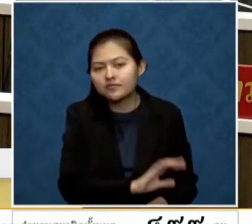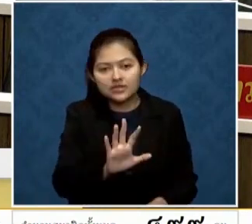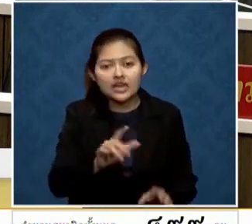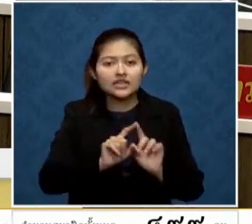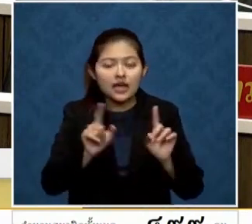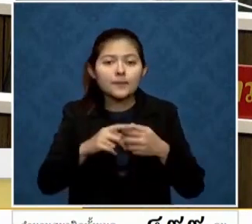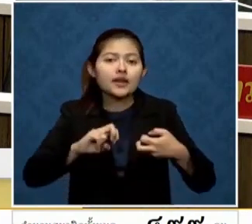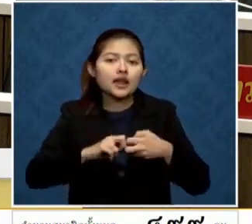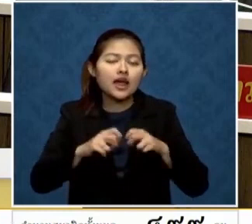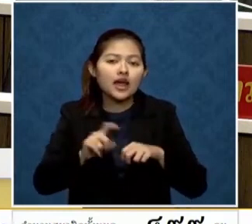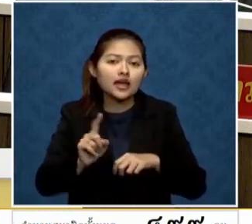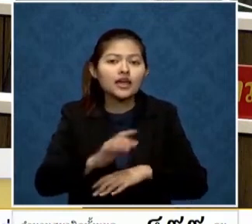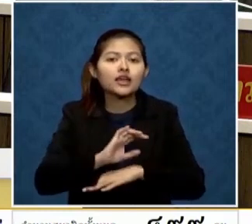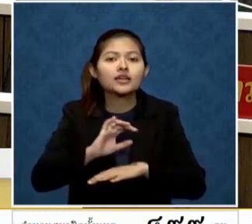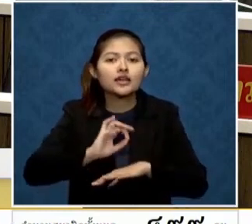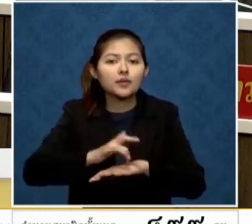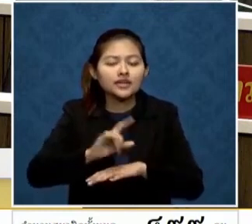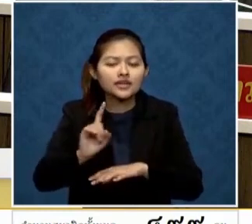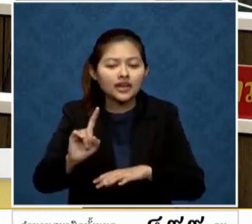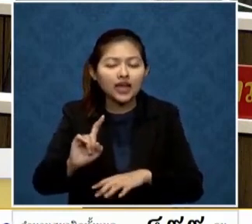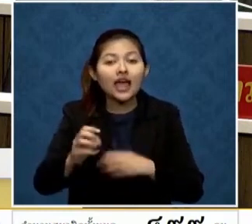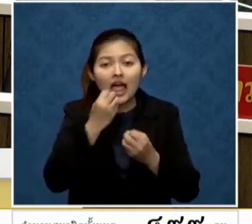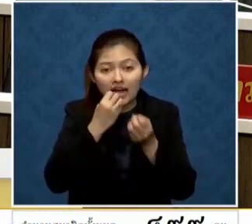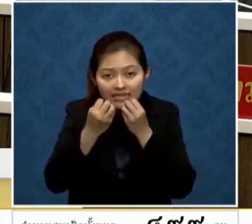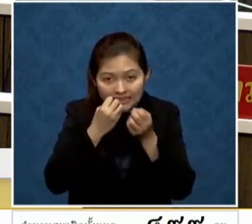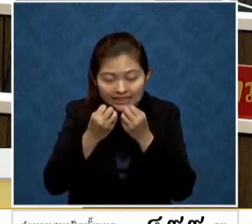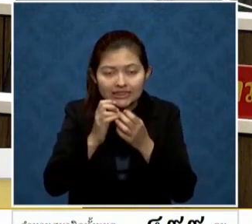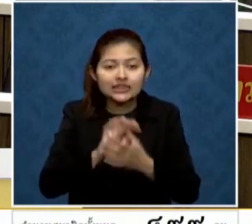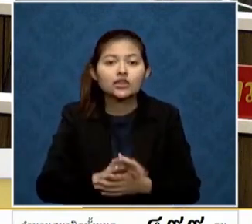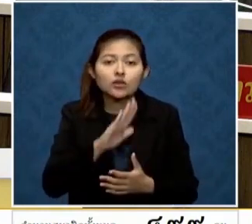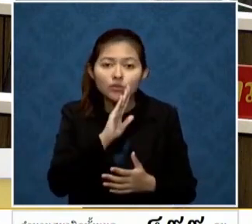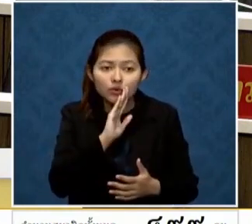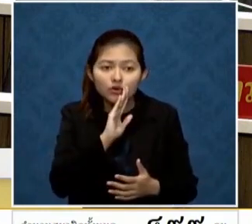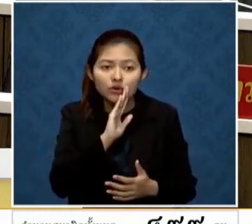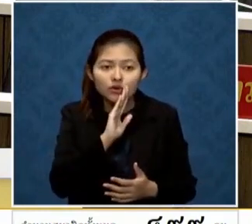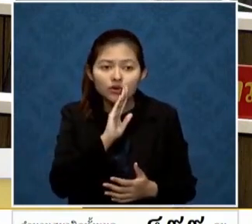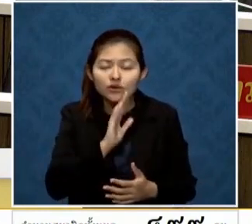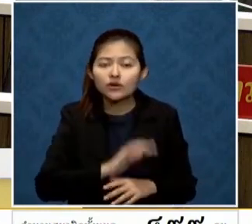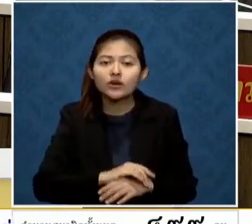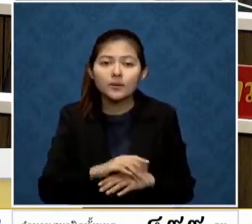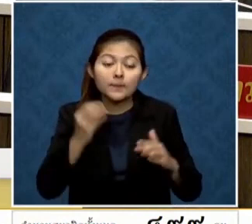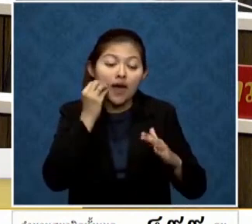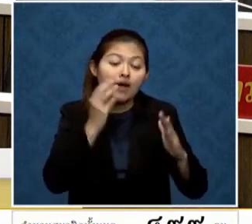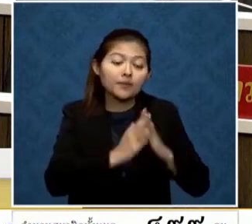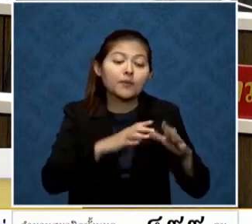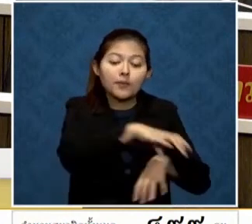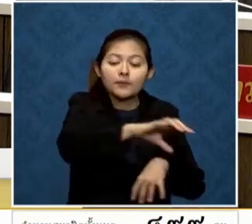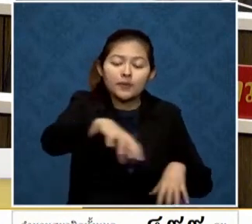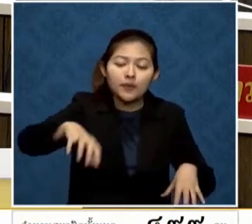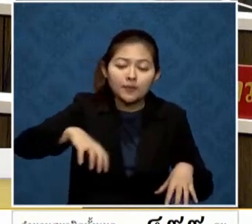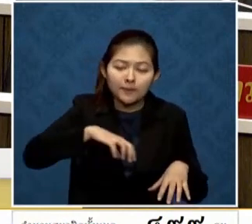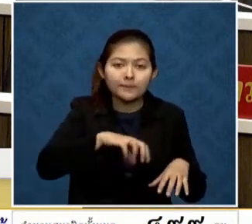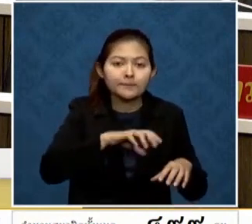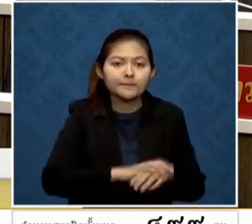อาหารธรรมชาติหรือแหล่งอาหารที่คนให้มานะครับสมมุติว่าในหมู่บ้านนี้นะครับมีแหล่งอาหาร